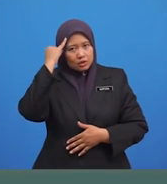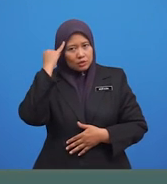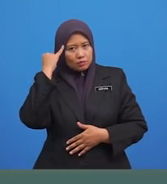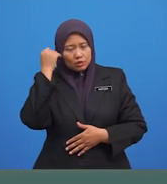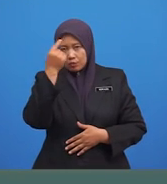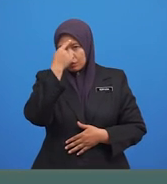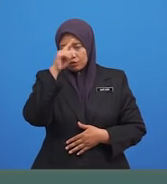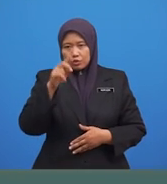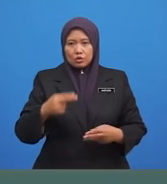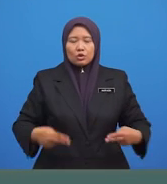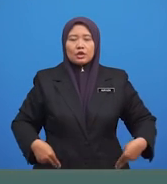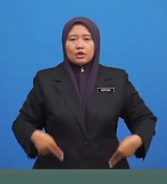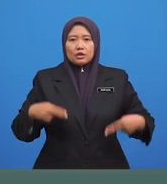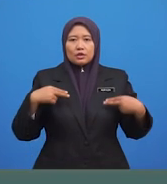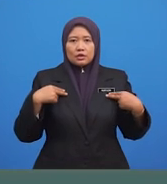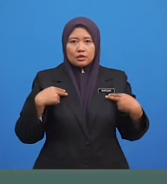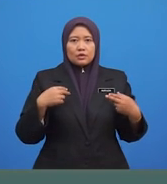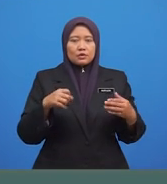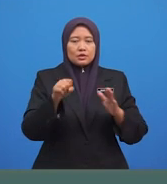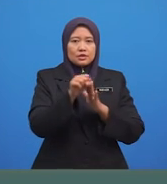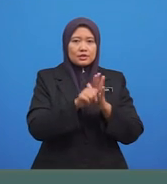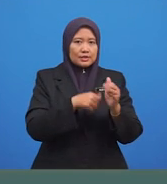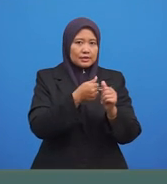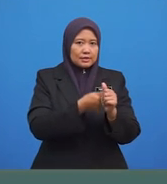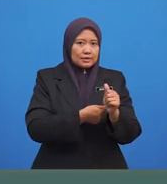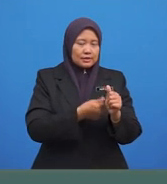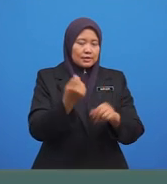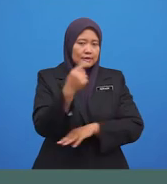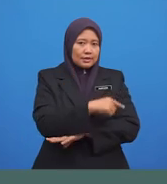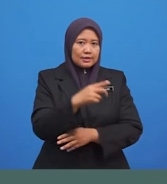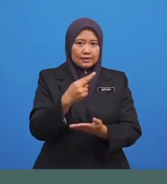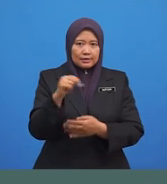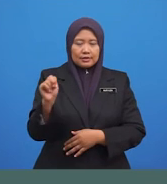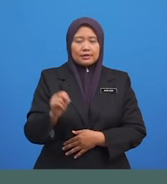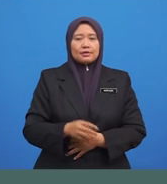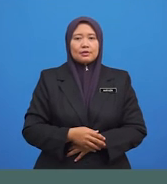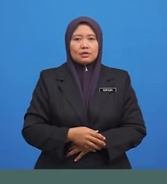kehidupan seharian, bukannya untuk menjawab soalan sahaja.